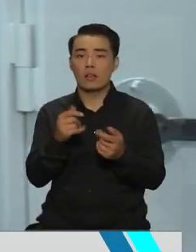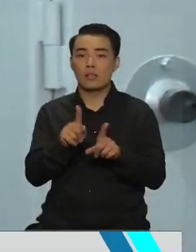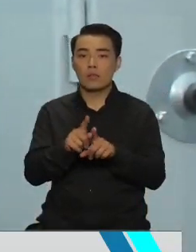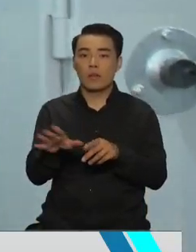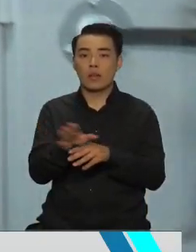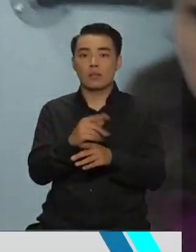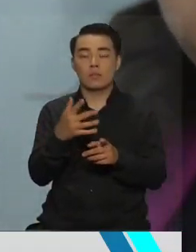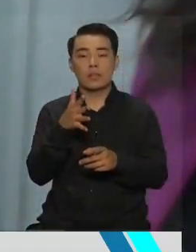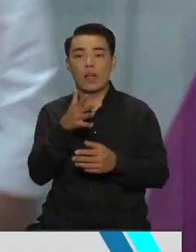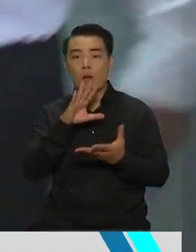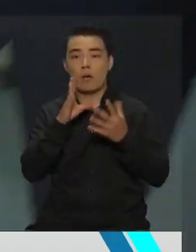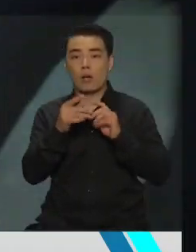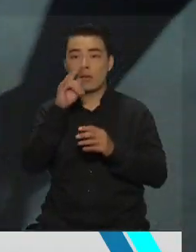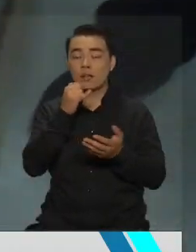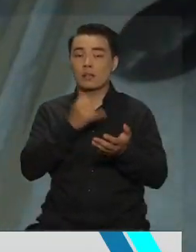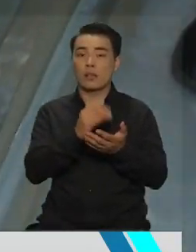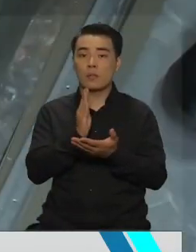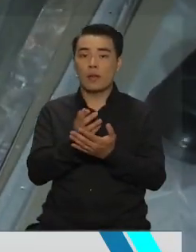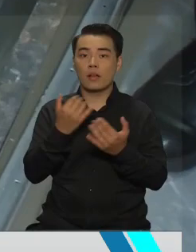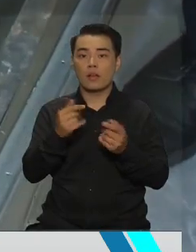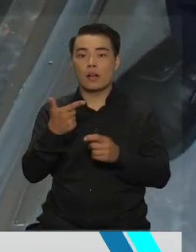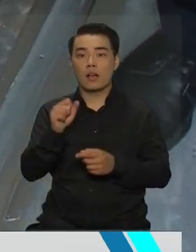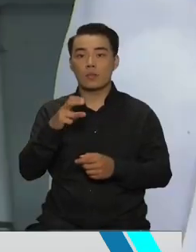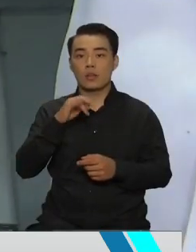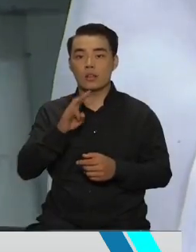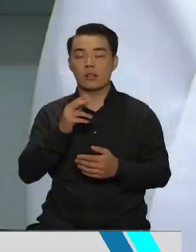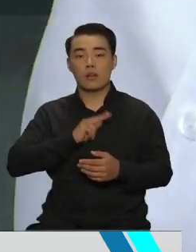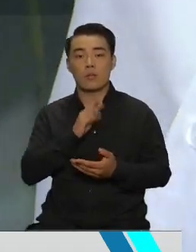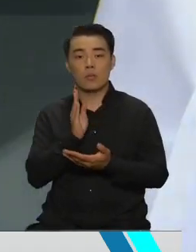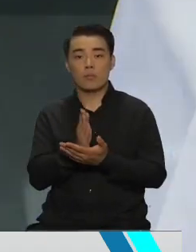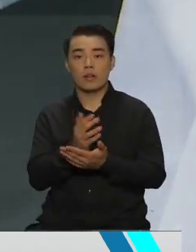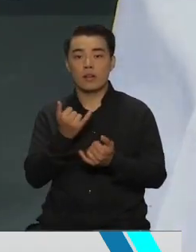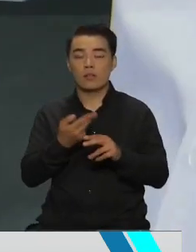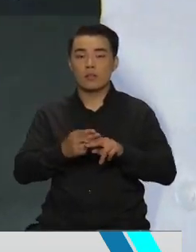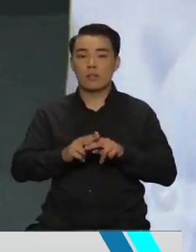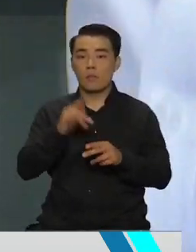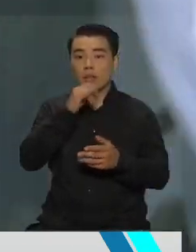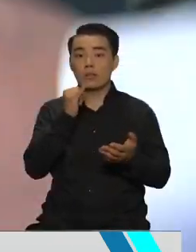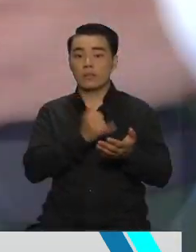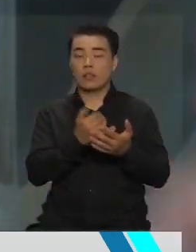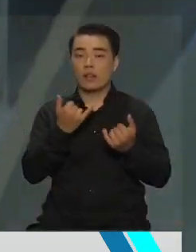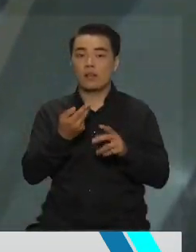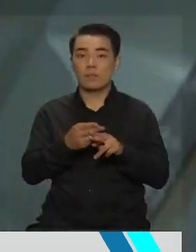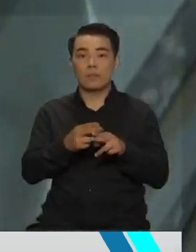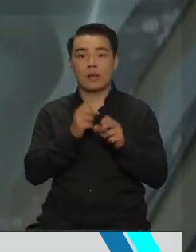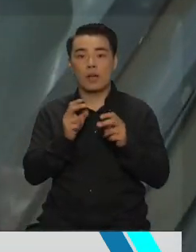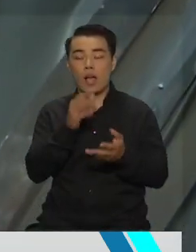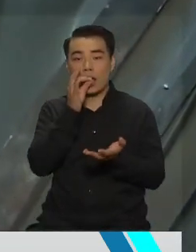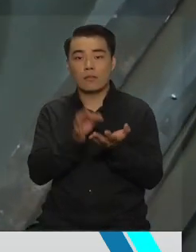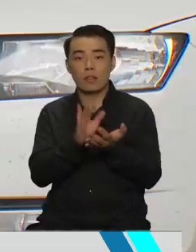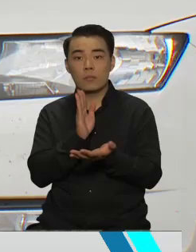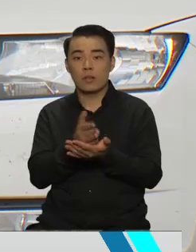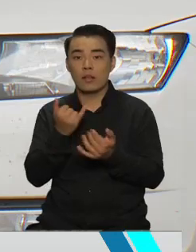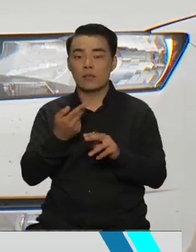жоғы 5000-нан астам май құю бекеті бар. Солардың бірінде Ғалымжан Өтебаев қызмет атқарады. Ол осы жанармай бекетінің қауіпсіздігіне жауап береді. Айтуынша, бұл